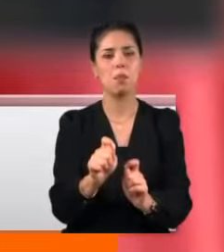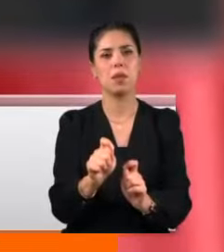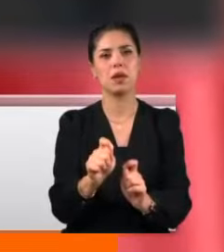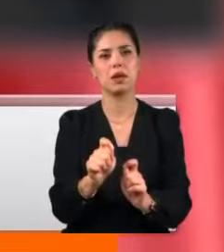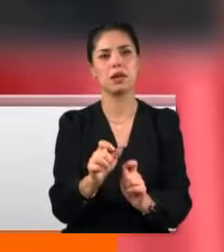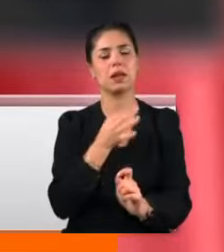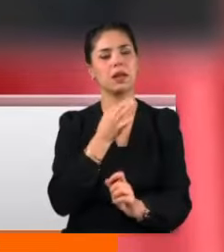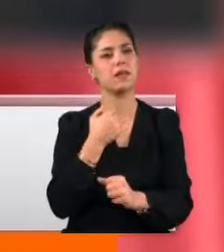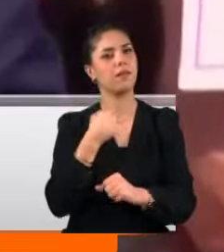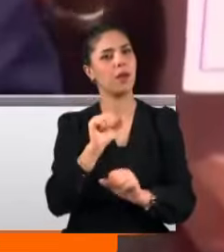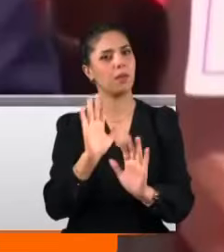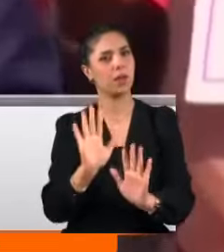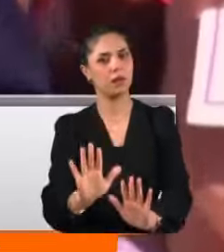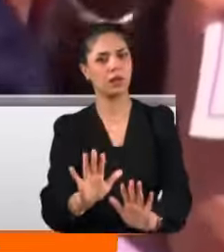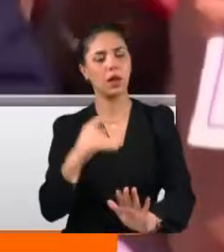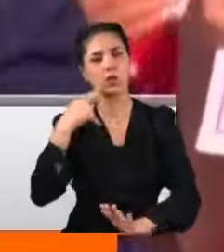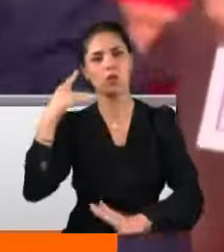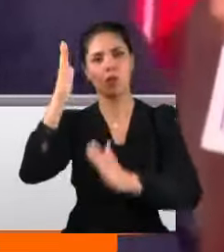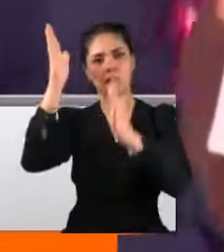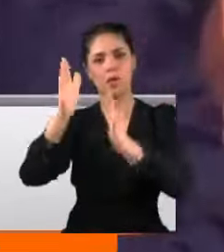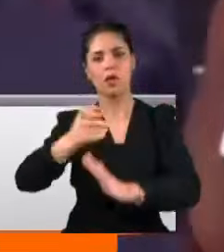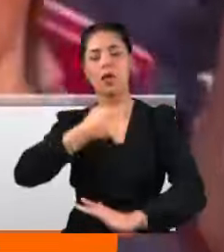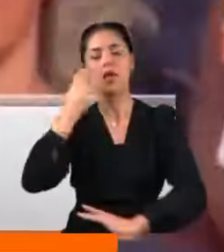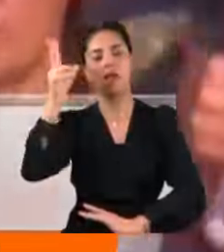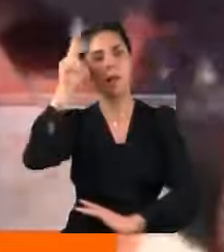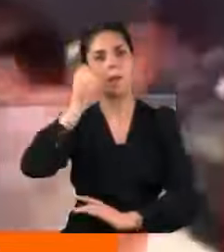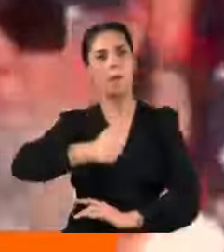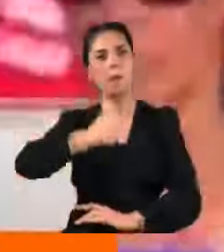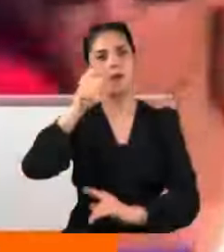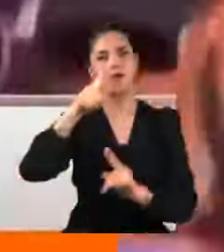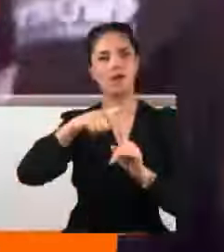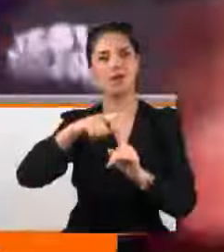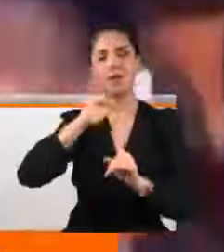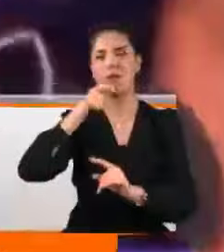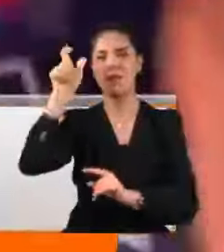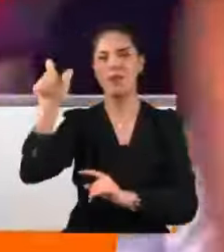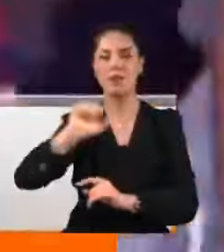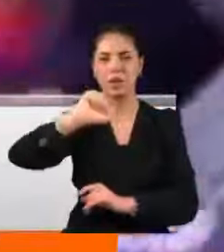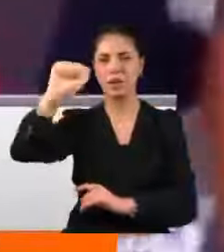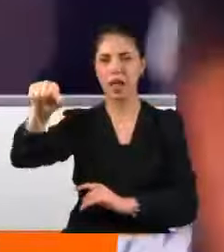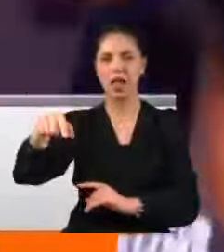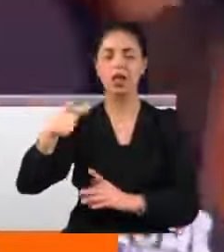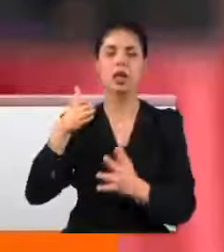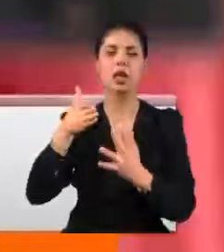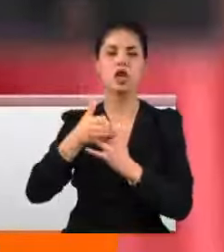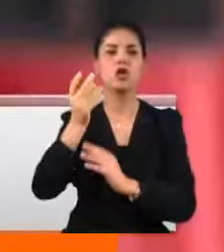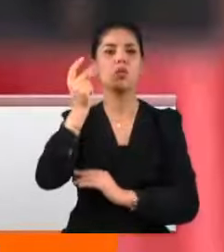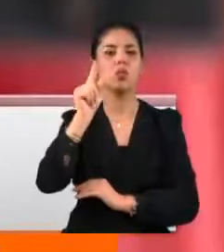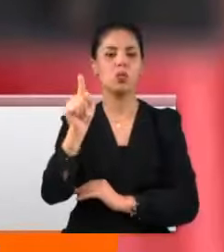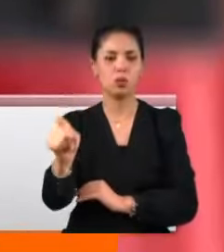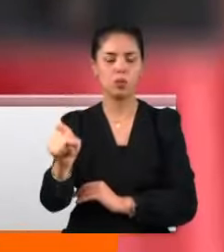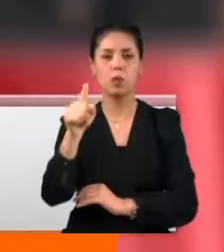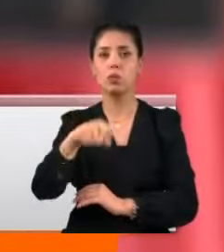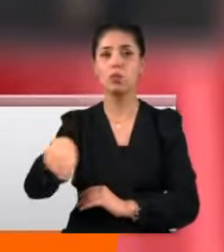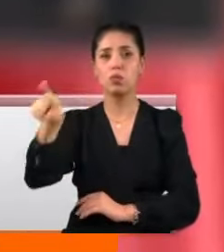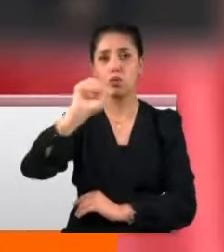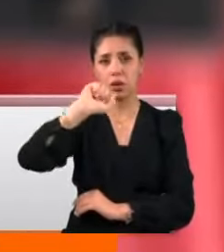İzin vermeyiz Erdoğan eski ABD Başkanı trump'a düzenlenen suikast girişimini de Unutmadı suikast